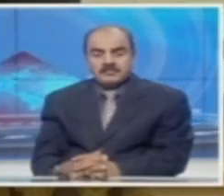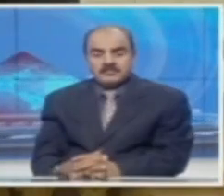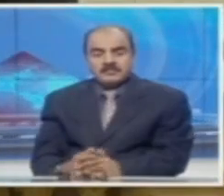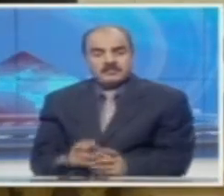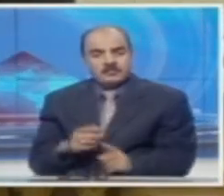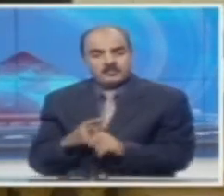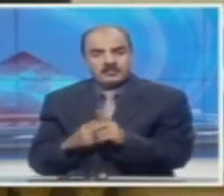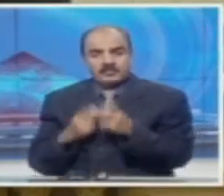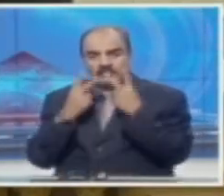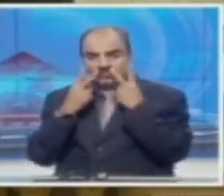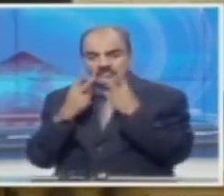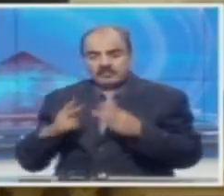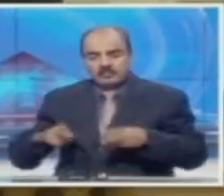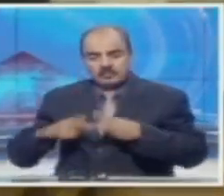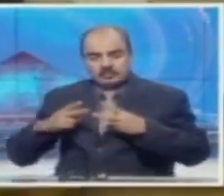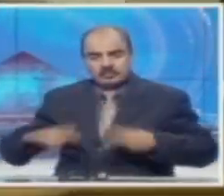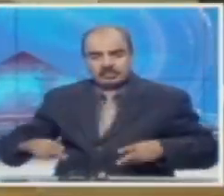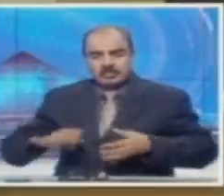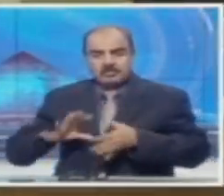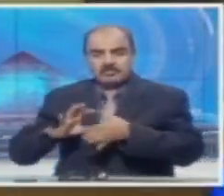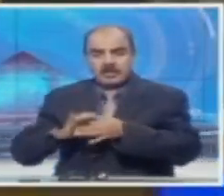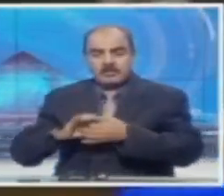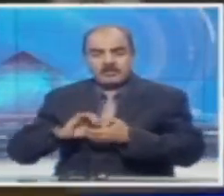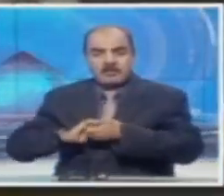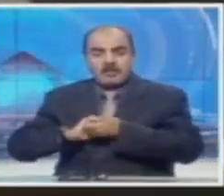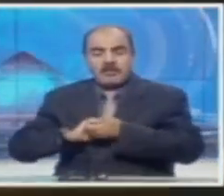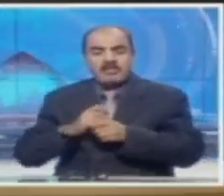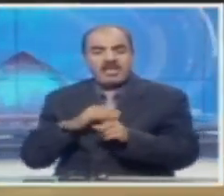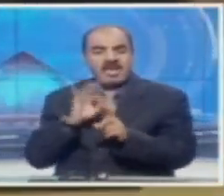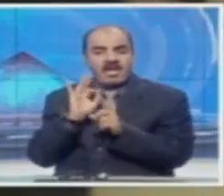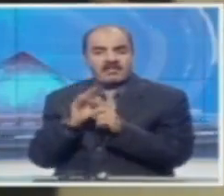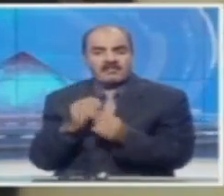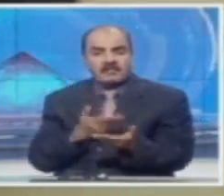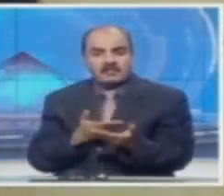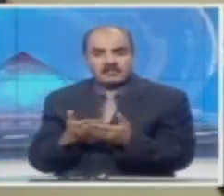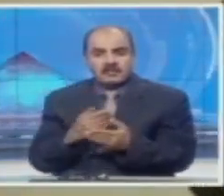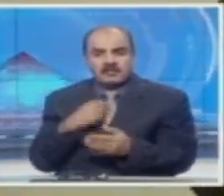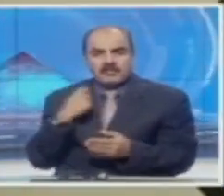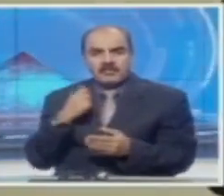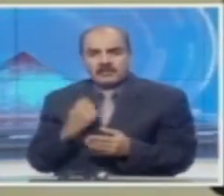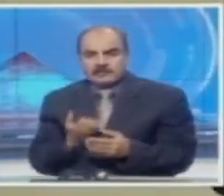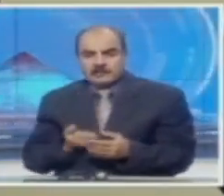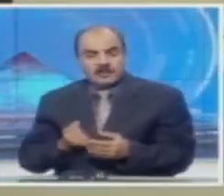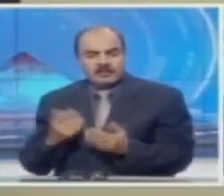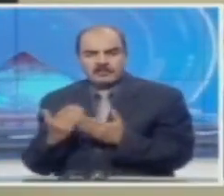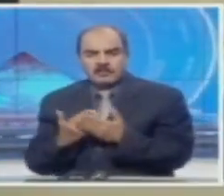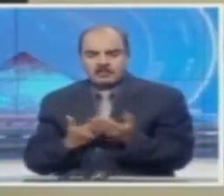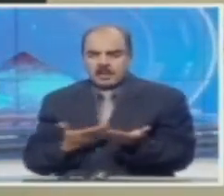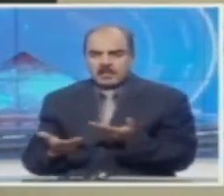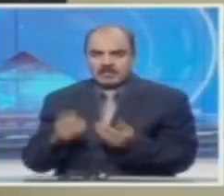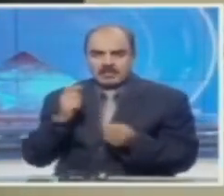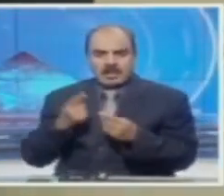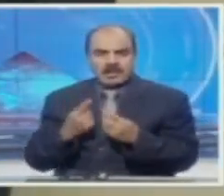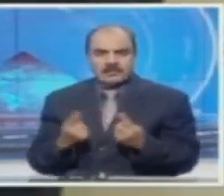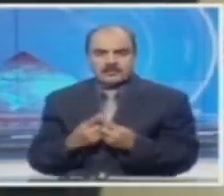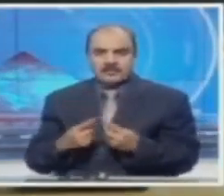رئيس الوزراء يشهد مراسم توقيع بروتوكول تعاون بهدف تحسين بيئة ممارسة النشاط